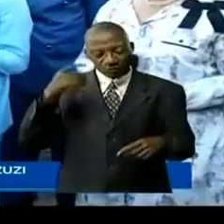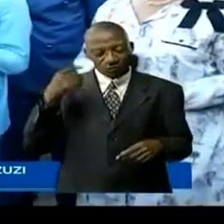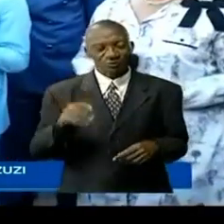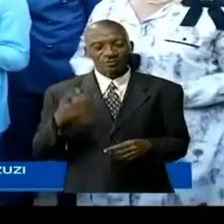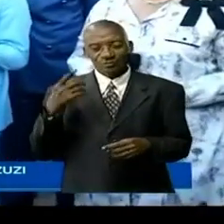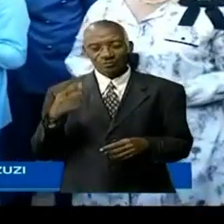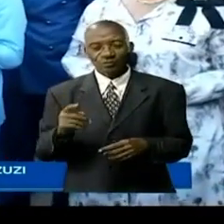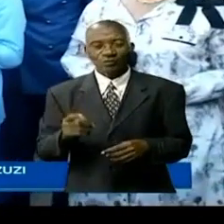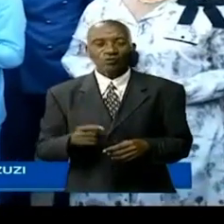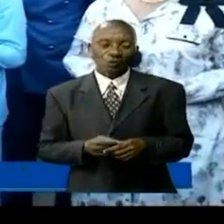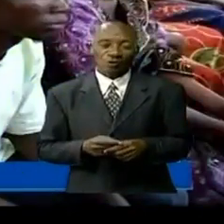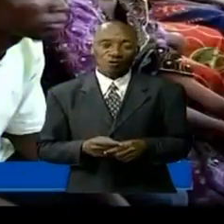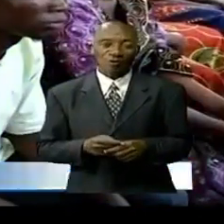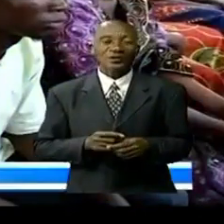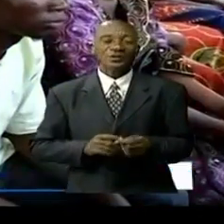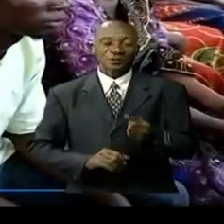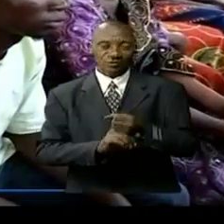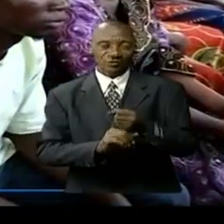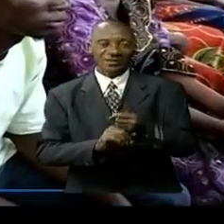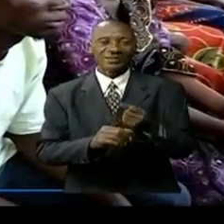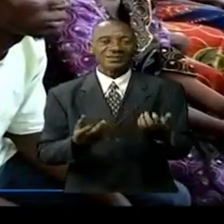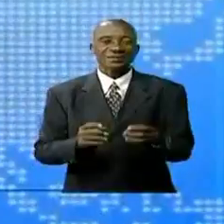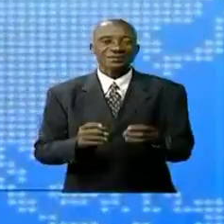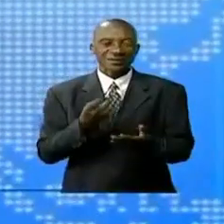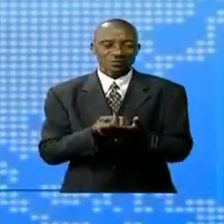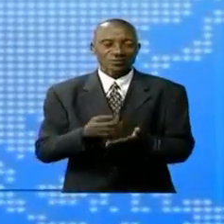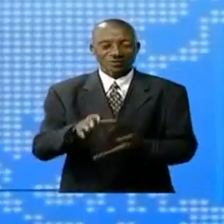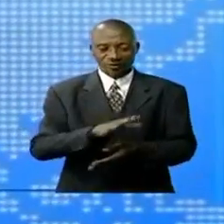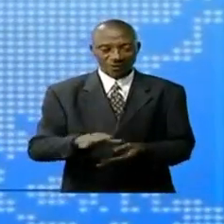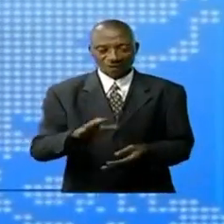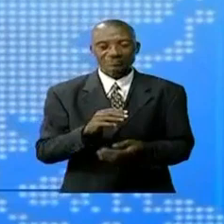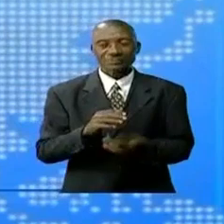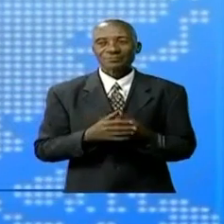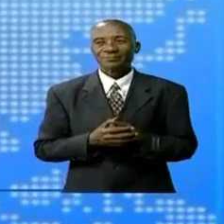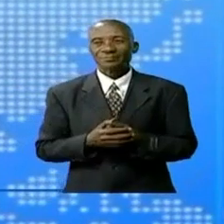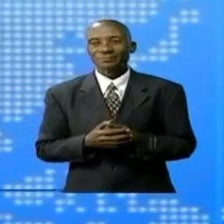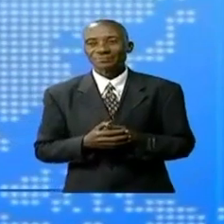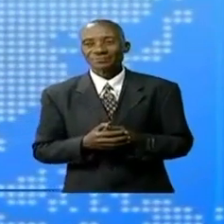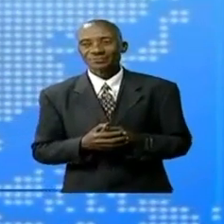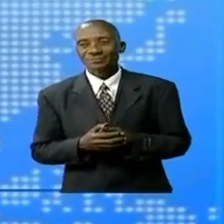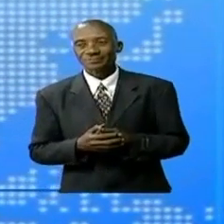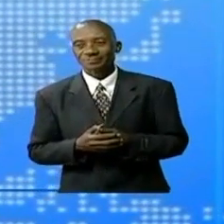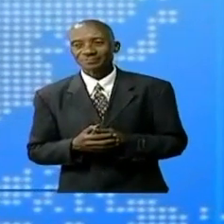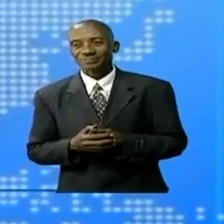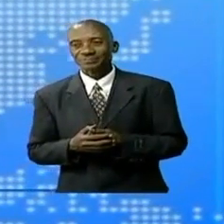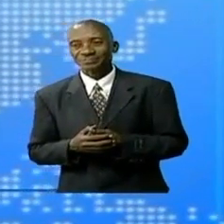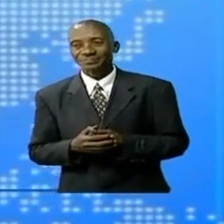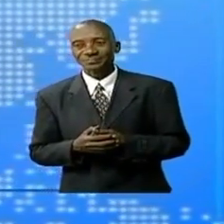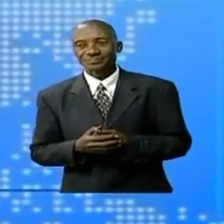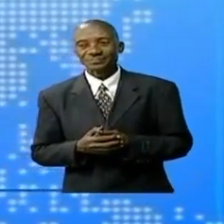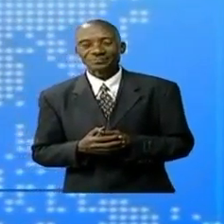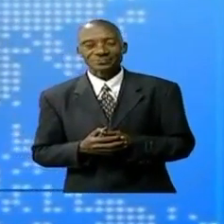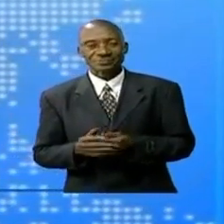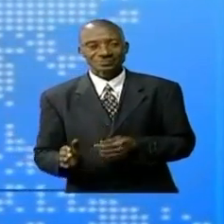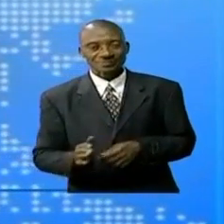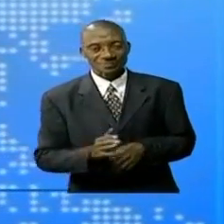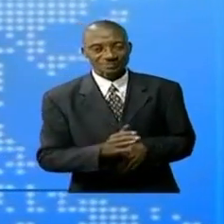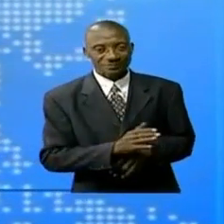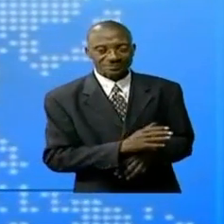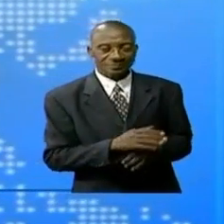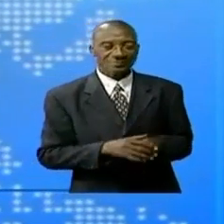la réappropriation de l'économie nationale. Près de 2000 jeunes viennent d'être outillés dans la pratique